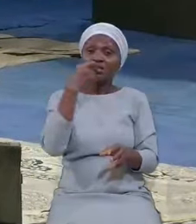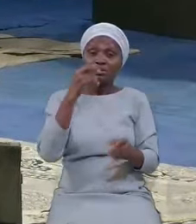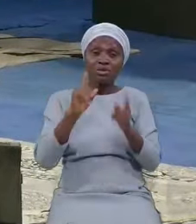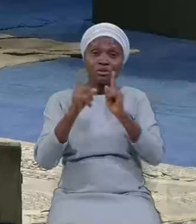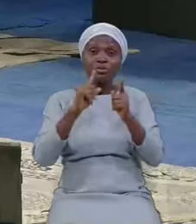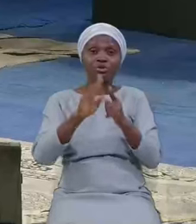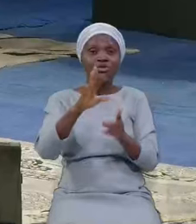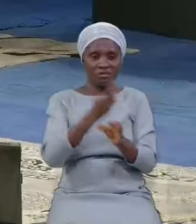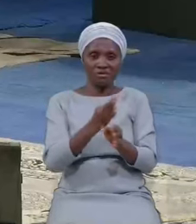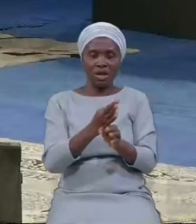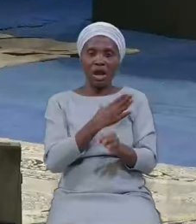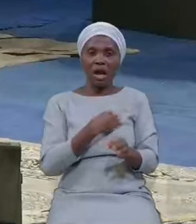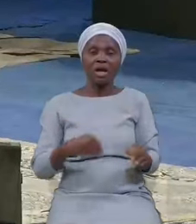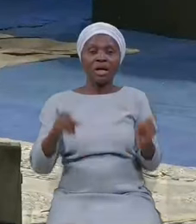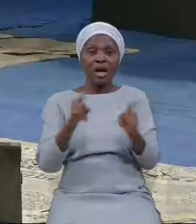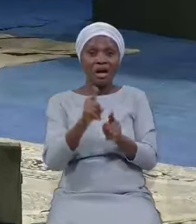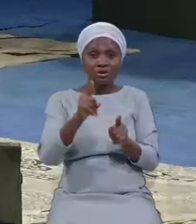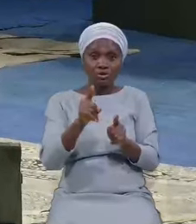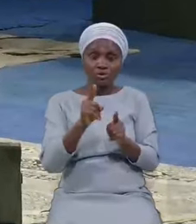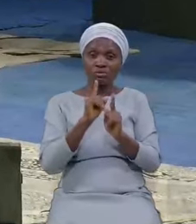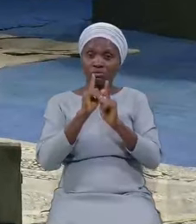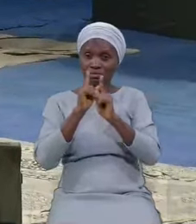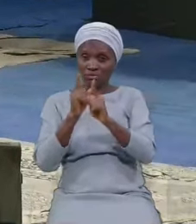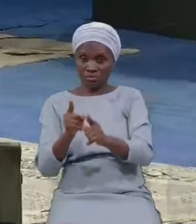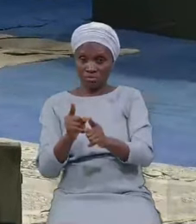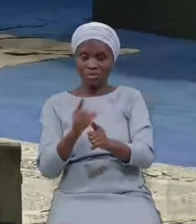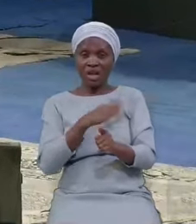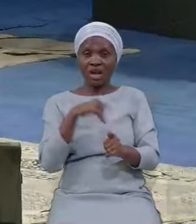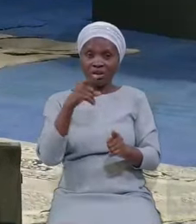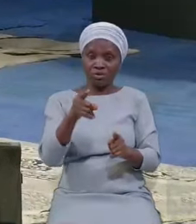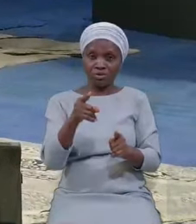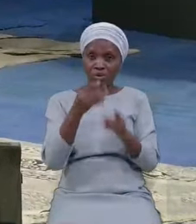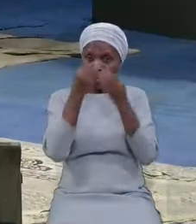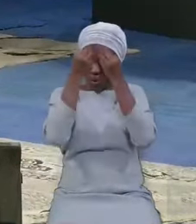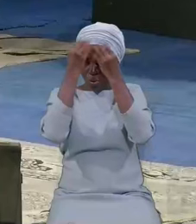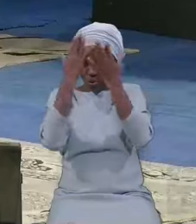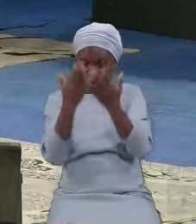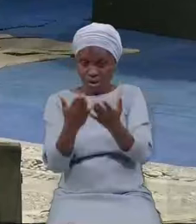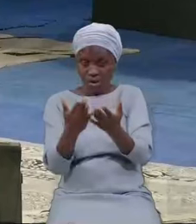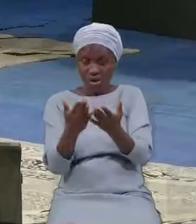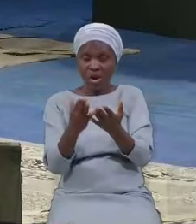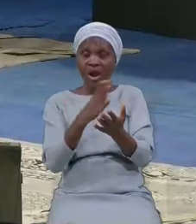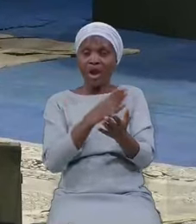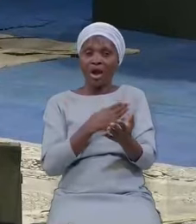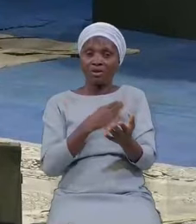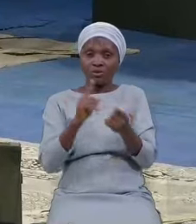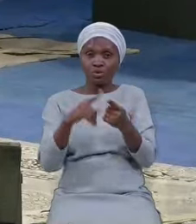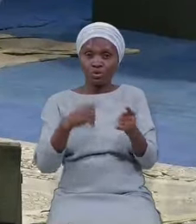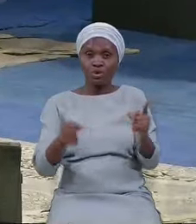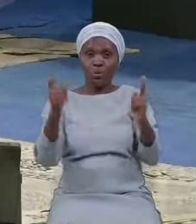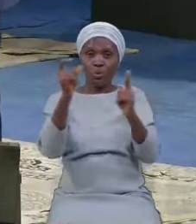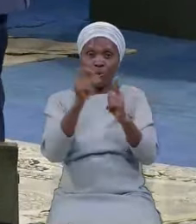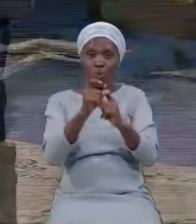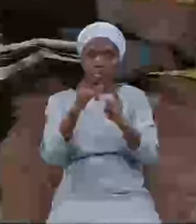à la parole de foi. Comme tu réponds à la parole qui donne la vie, le salut te